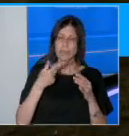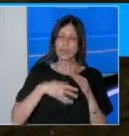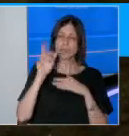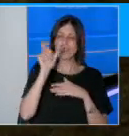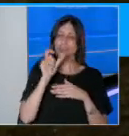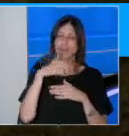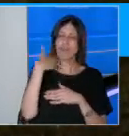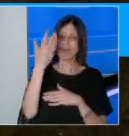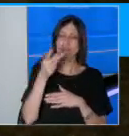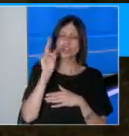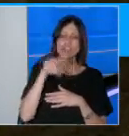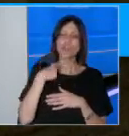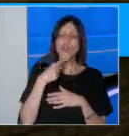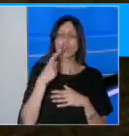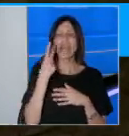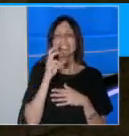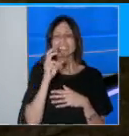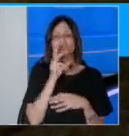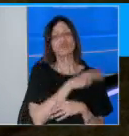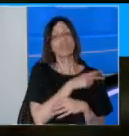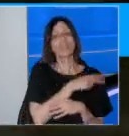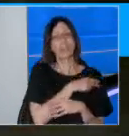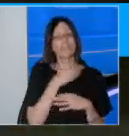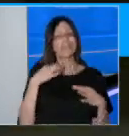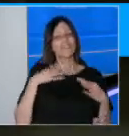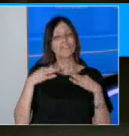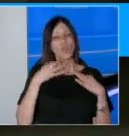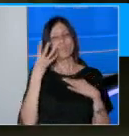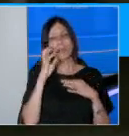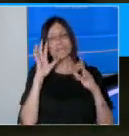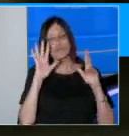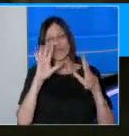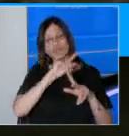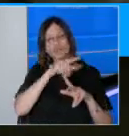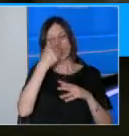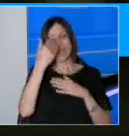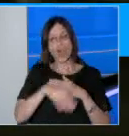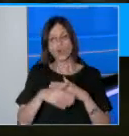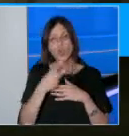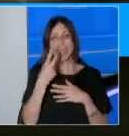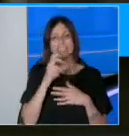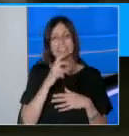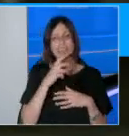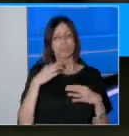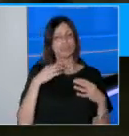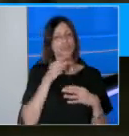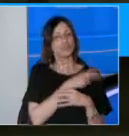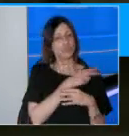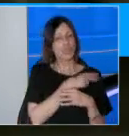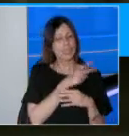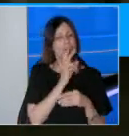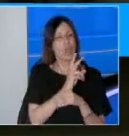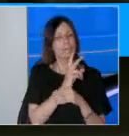במשפט אחד. יש לנו 20 שוטרים שנפגעו ב-48 השעות האחרונות, 20 שוטרים, לוחמים של משמר הגבול, שוטרים